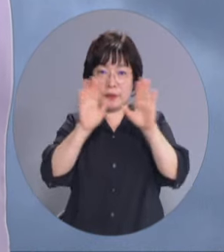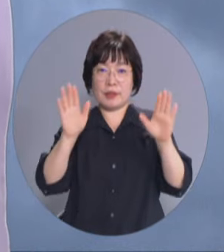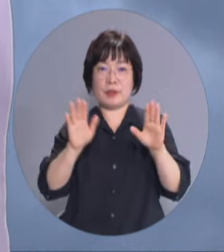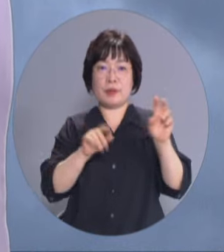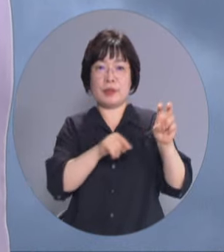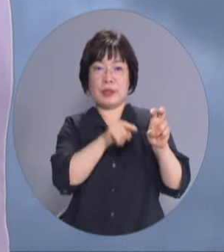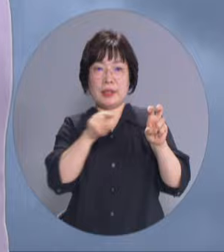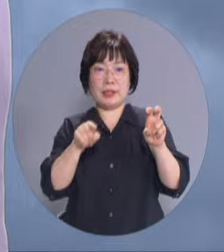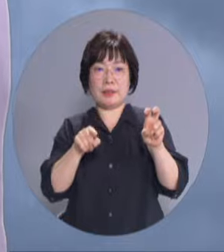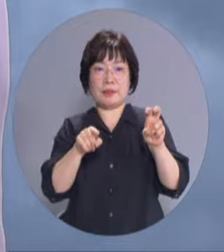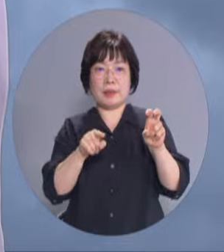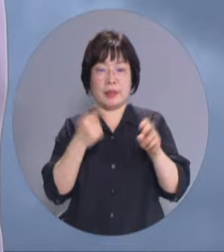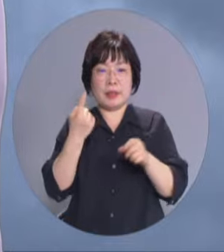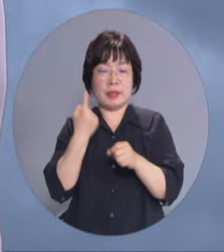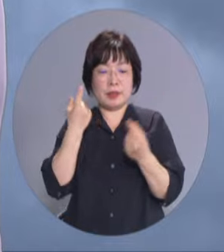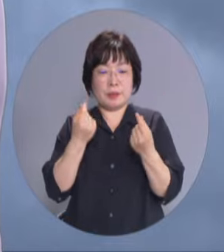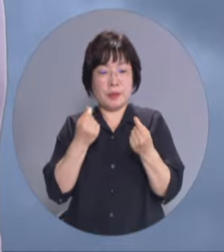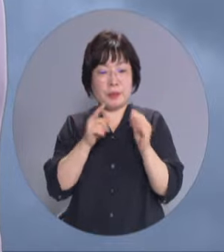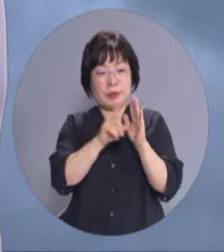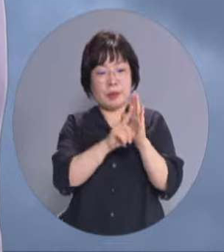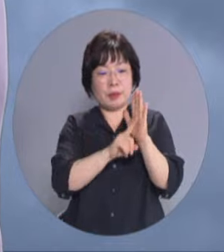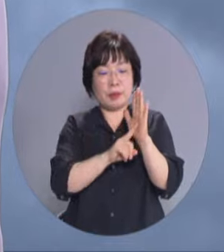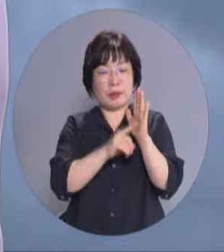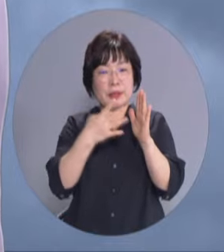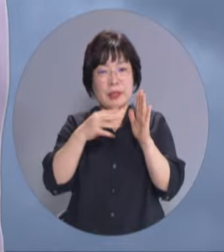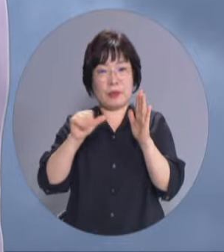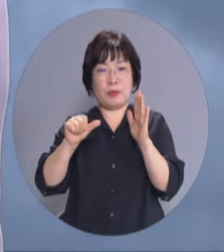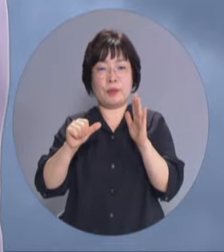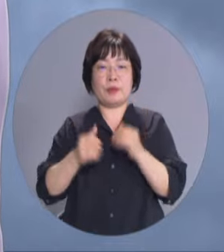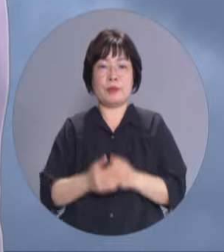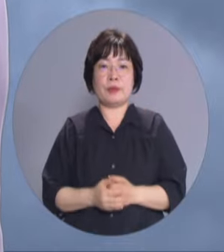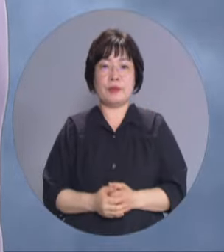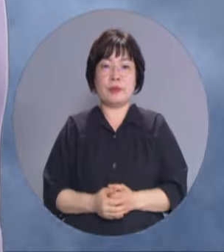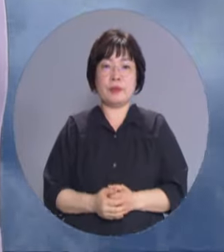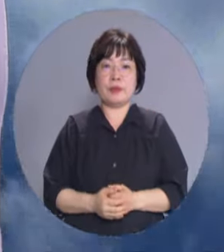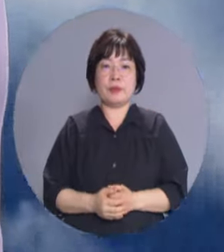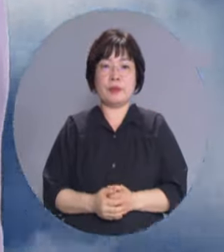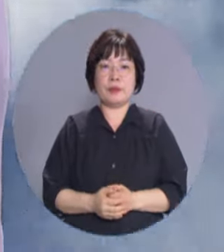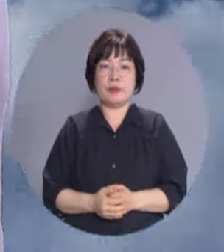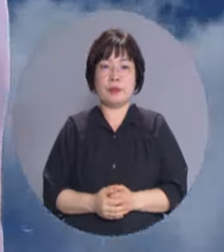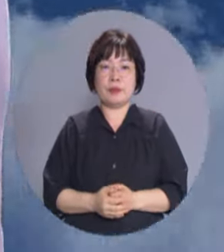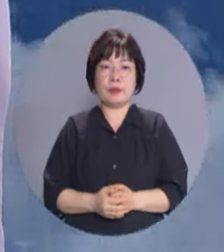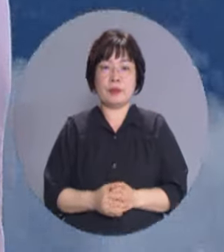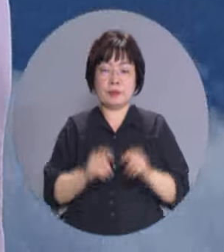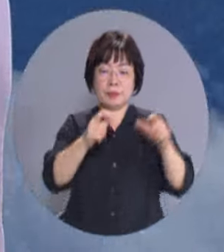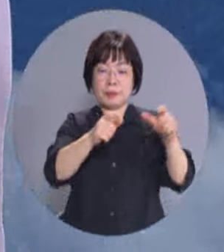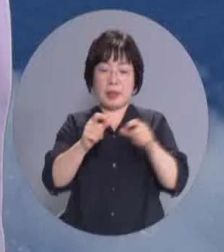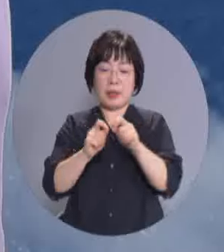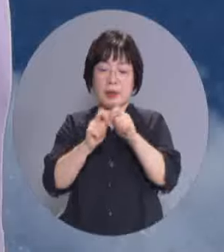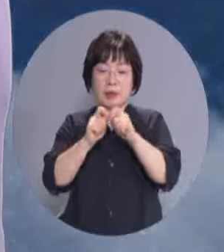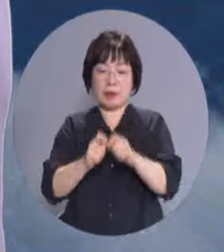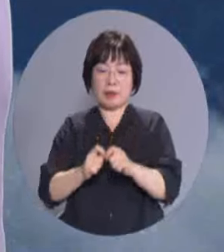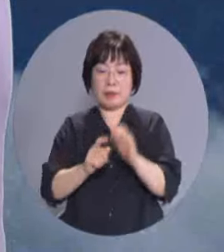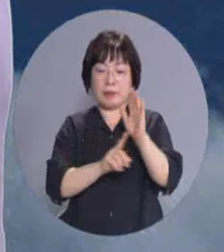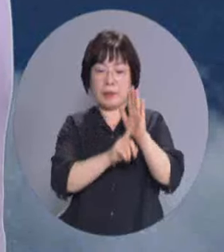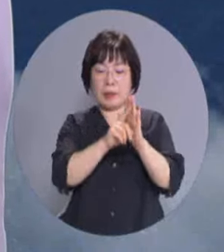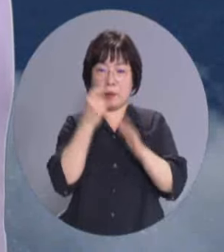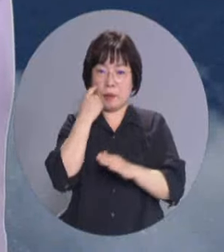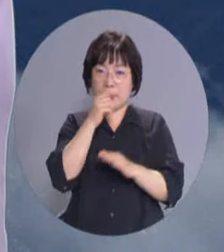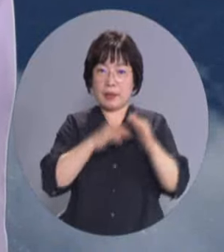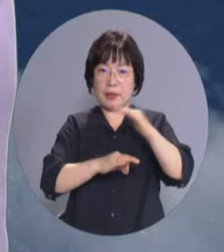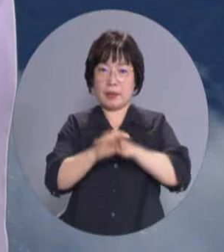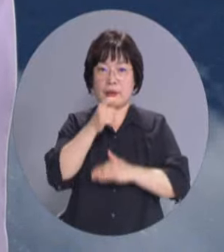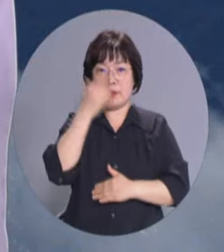20도에 그치며 평연 기온을 4에서 5도 가량 밑돌겠습니다 자세한 내일 지역별 기온 보시면 아침